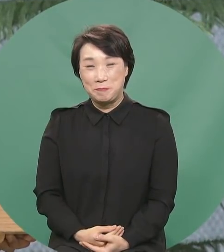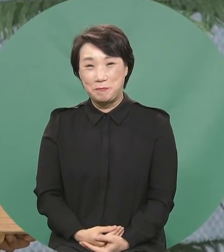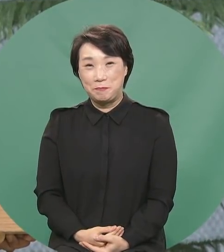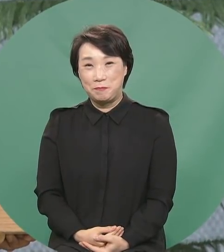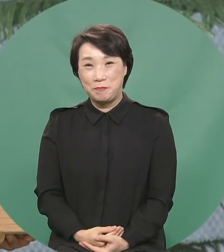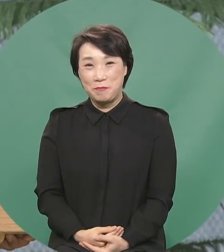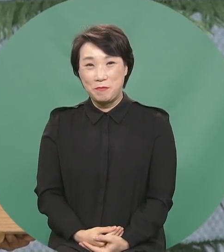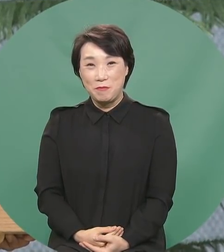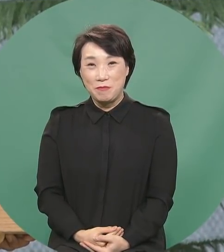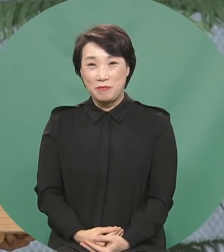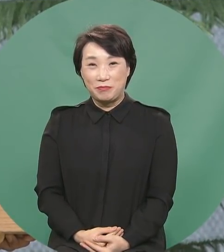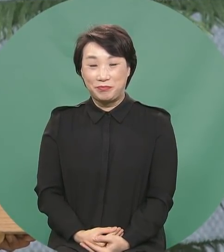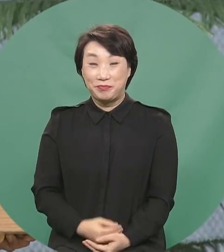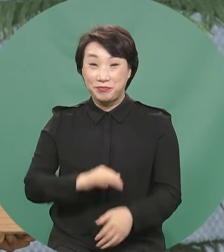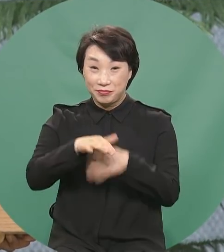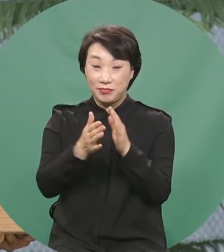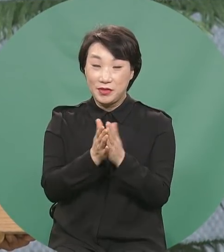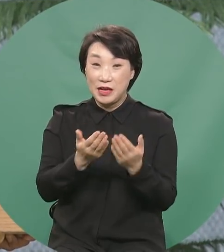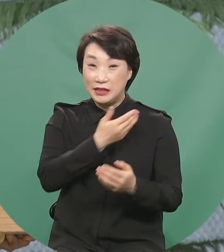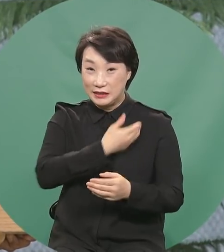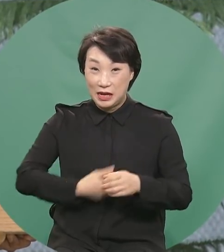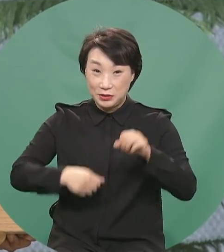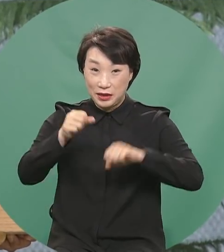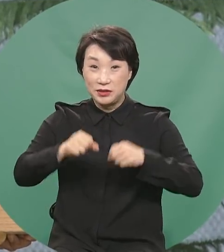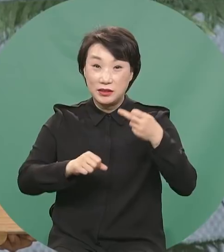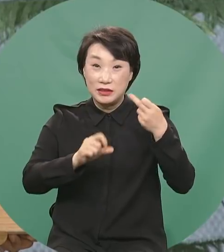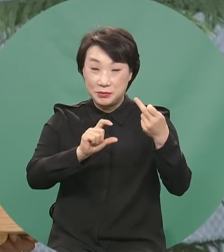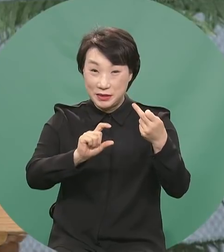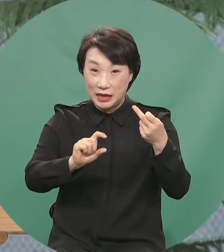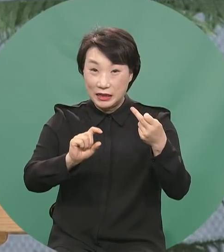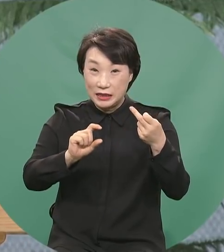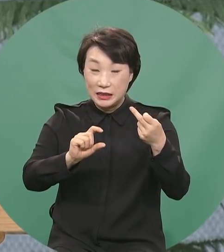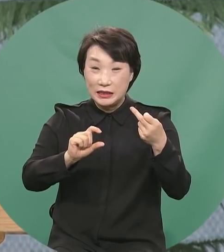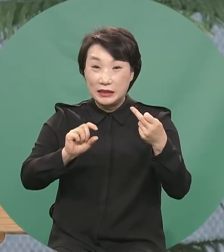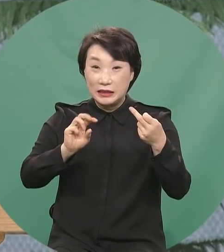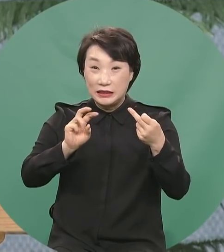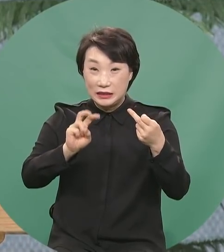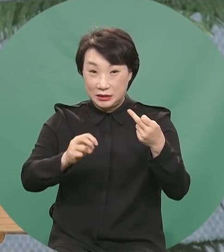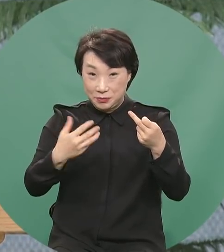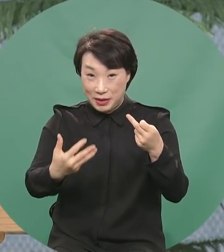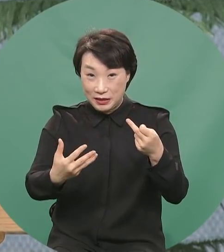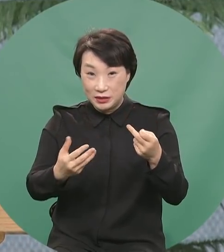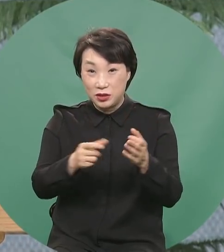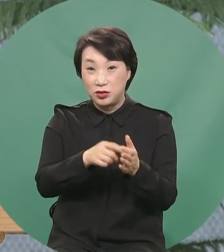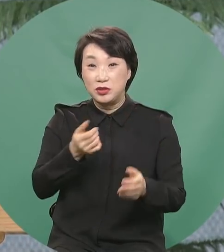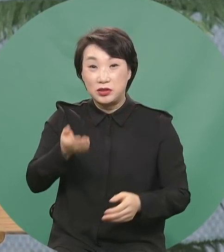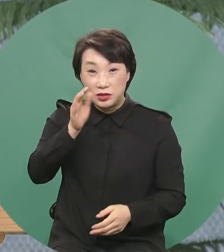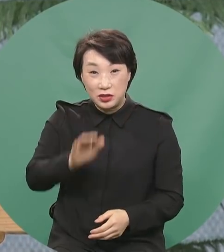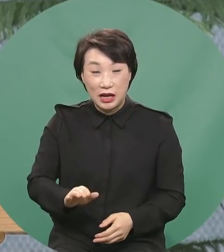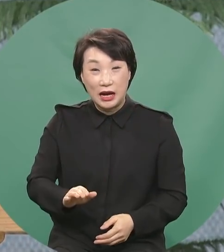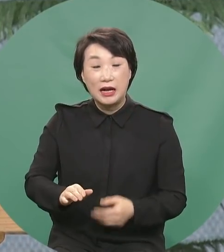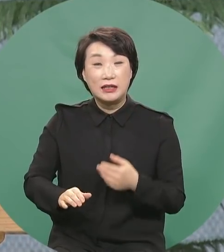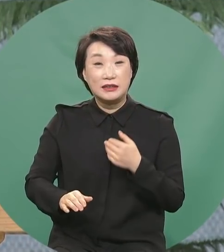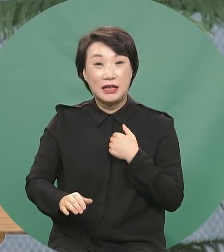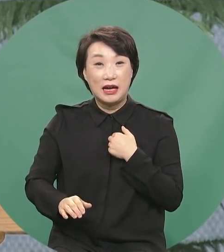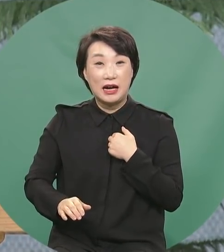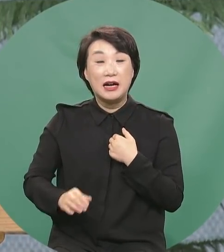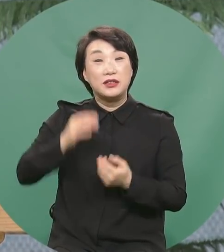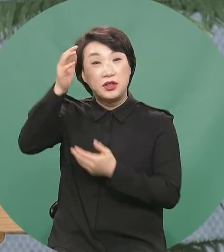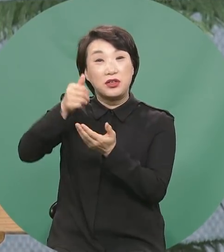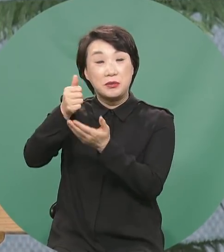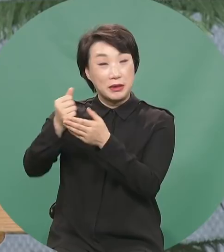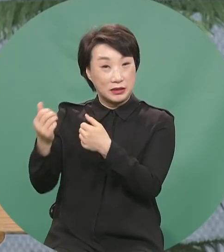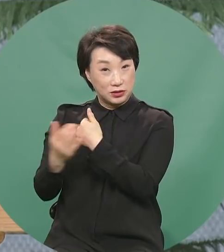예, 사도행전 12장 28절에 그러나 내가 하나님의